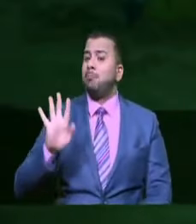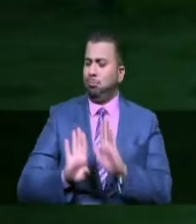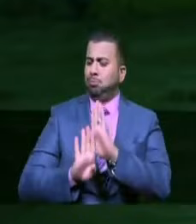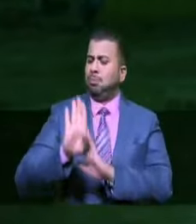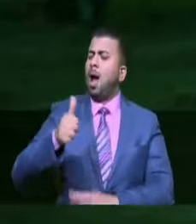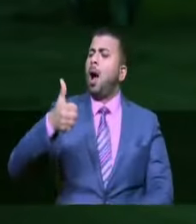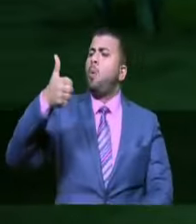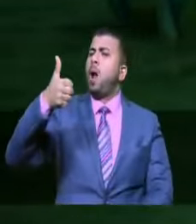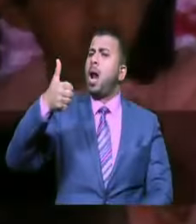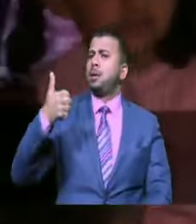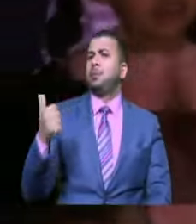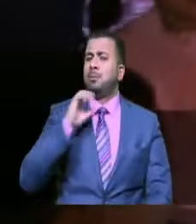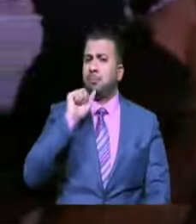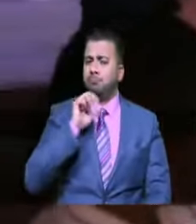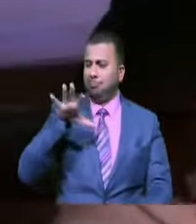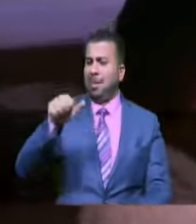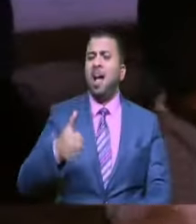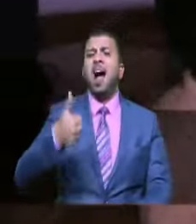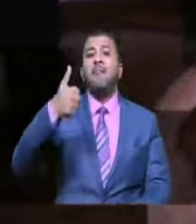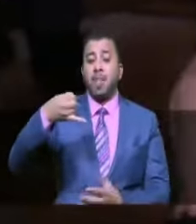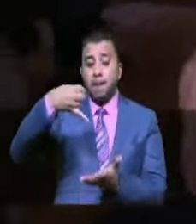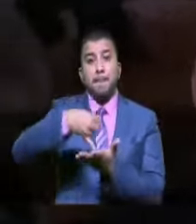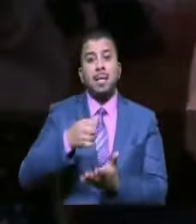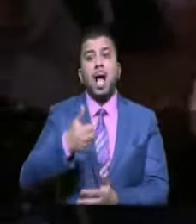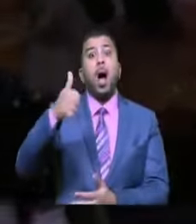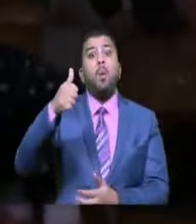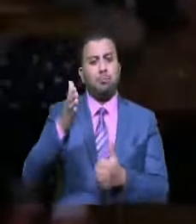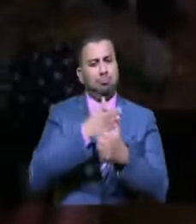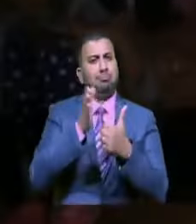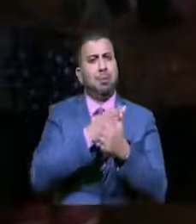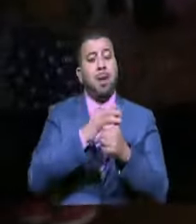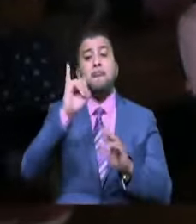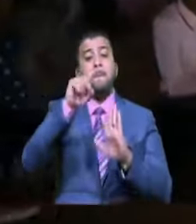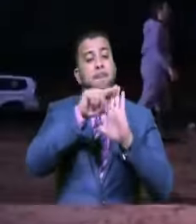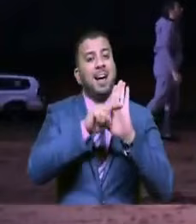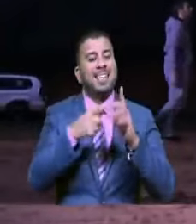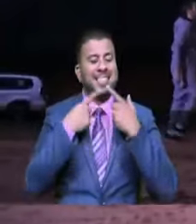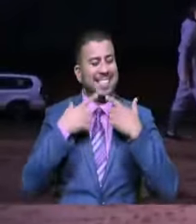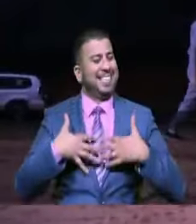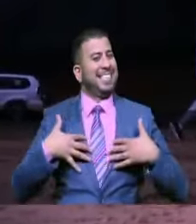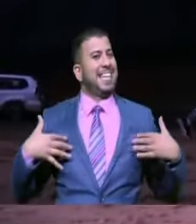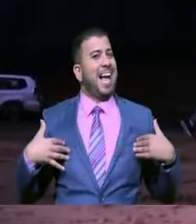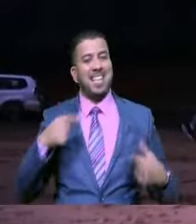الدول التي تحتل افضل المراكز بم معايير مؤشرات السعاده